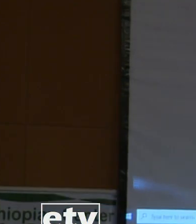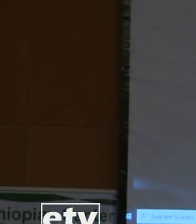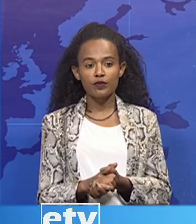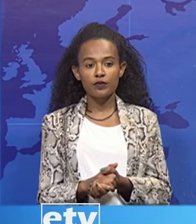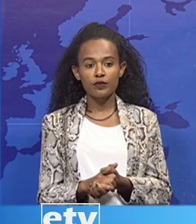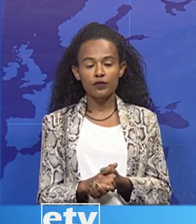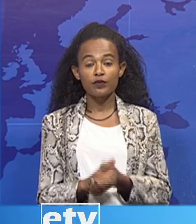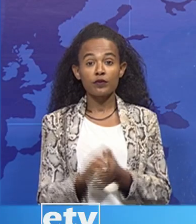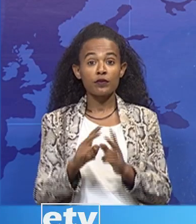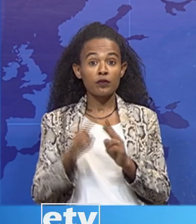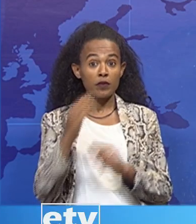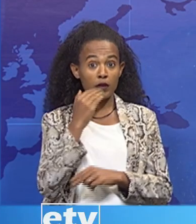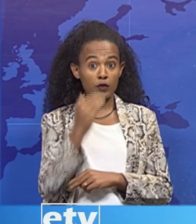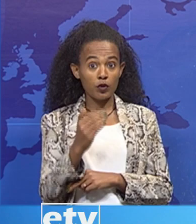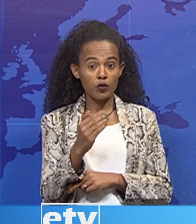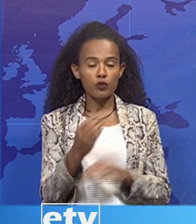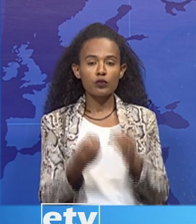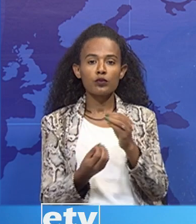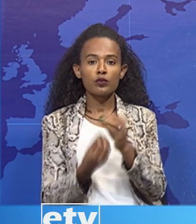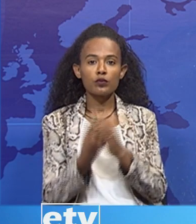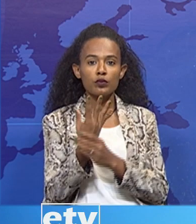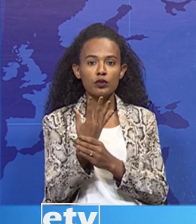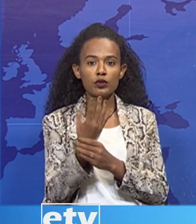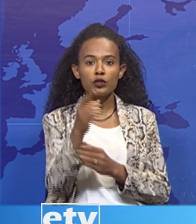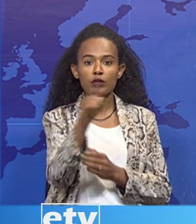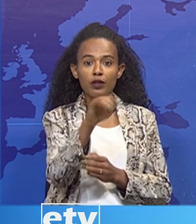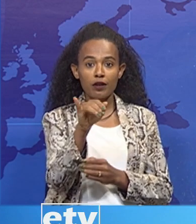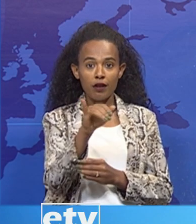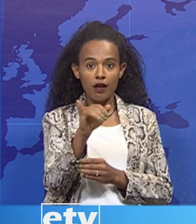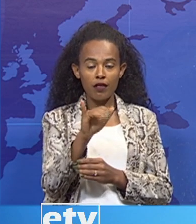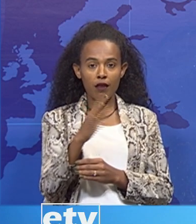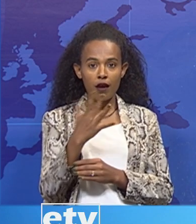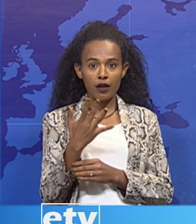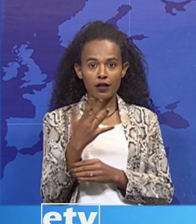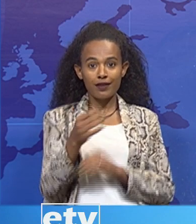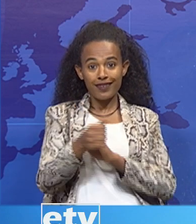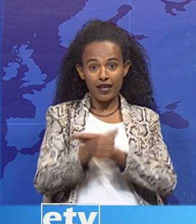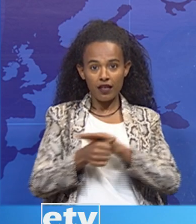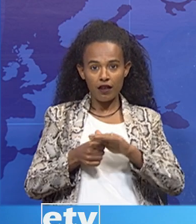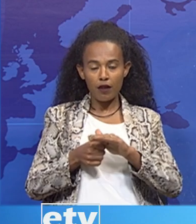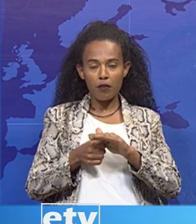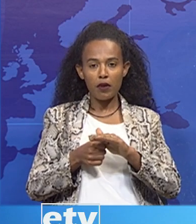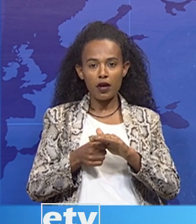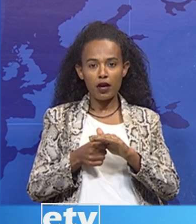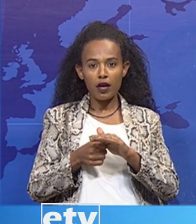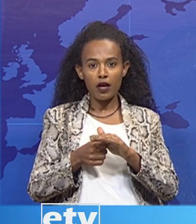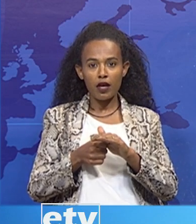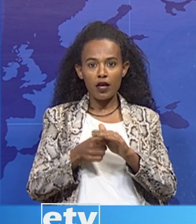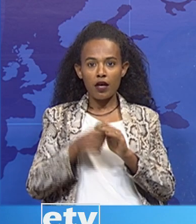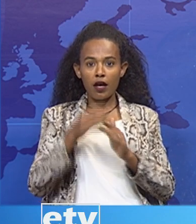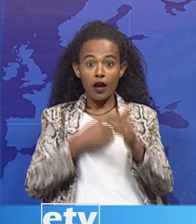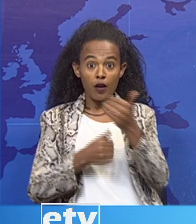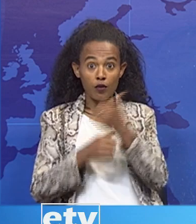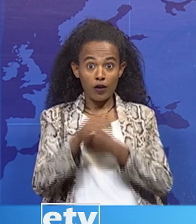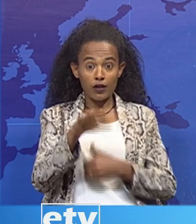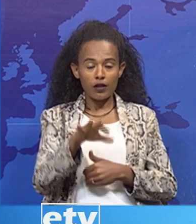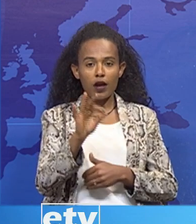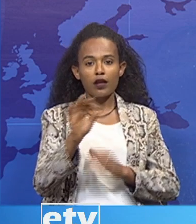በጣም ጥሩ ምንጭ እንዳንተ አይነት የተደበቀ ማለት ስጠው እንድናገኝ ረድቶኛል።